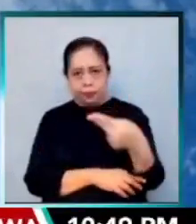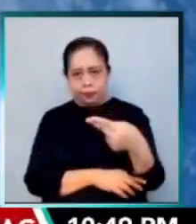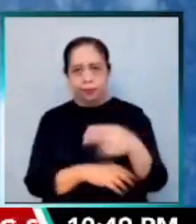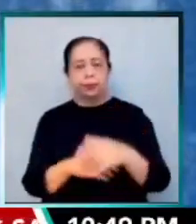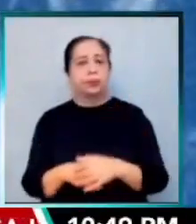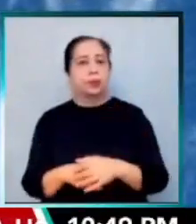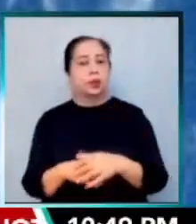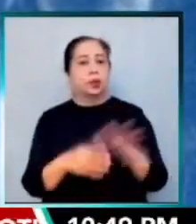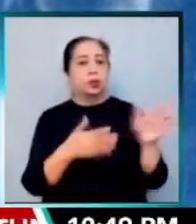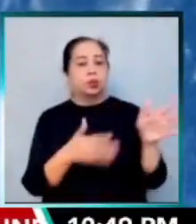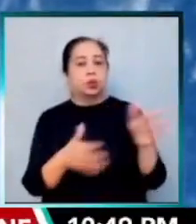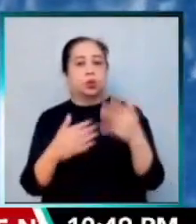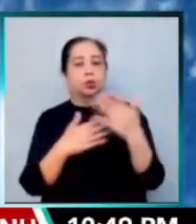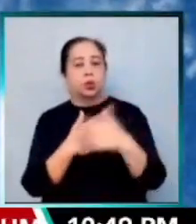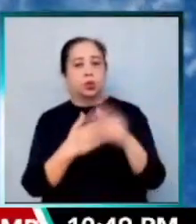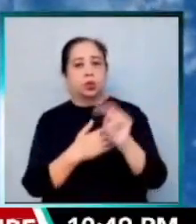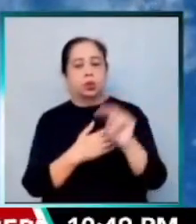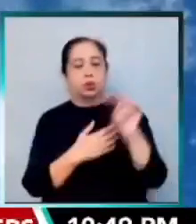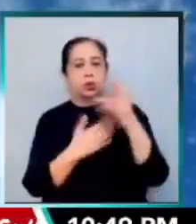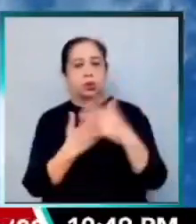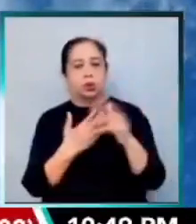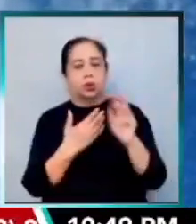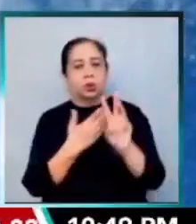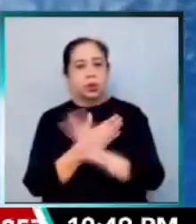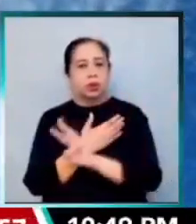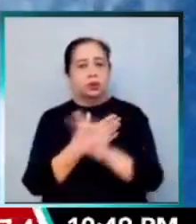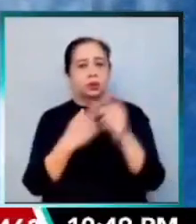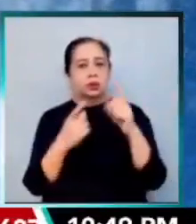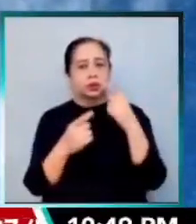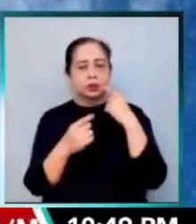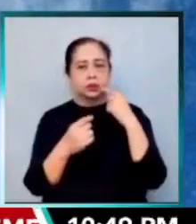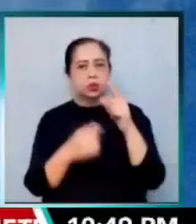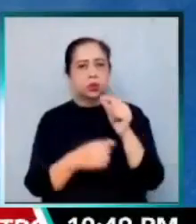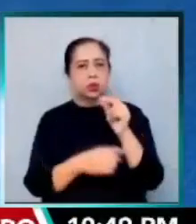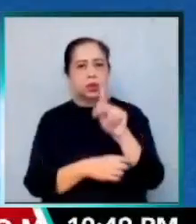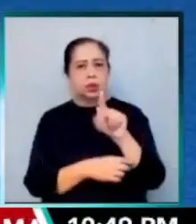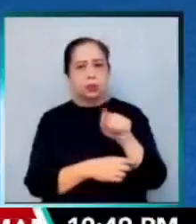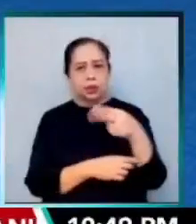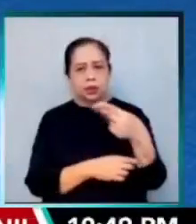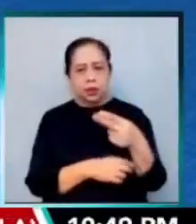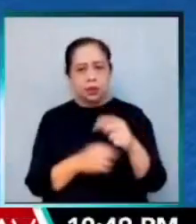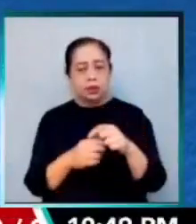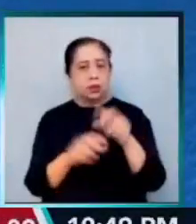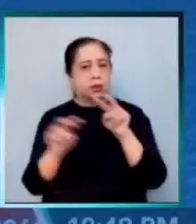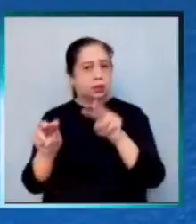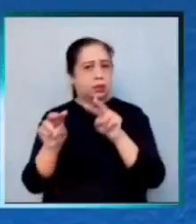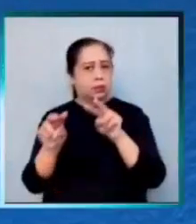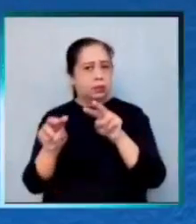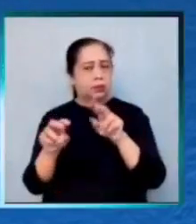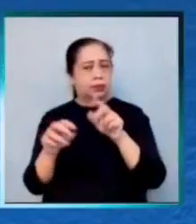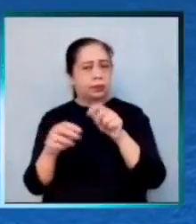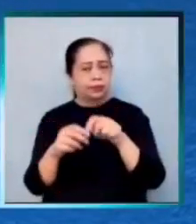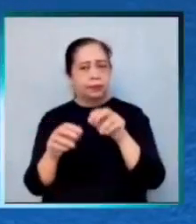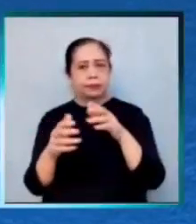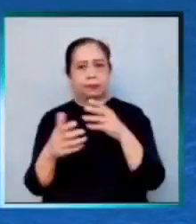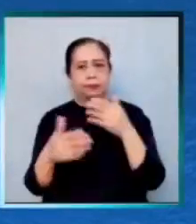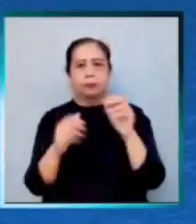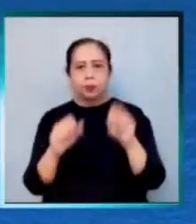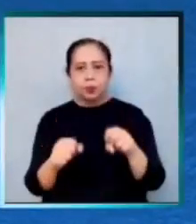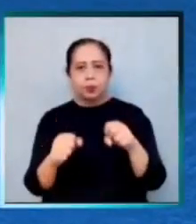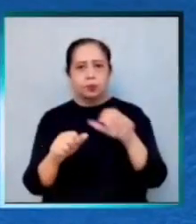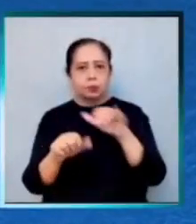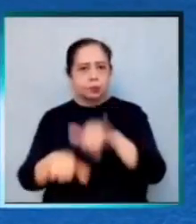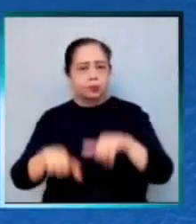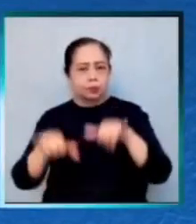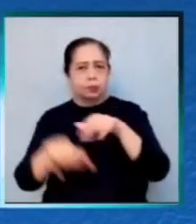yan pahilagang kanluran sa bilis na 20 kilometers per hour. Sa forecast track ng PAGASA, posibleng magtagal sa PAR